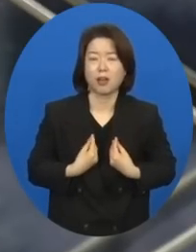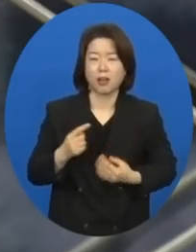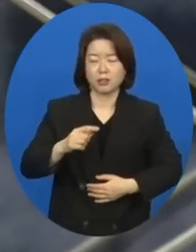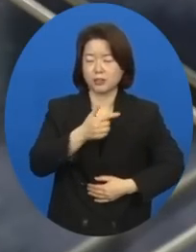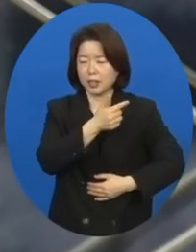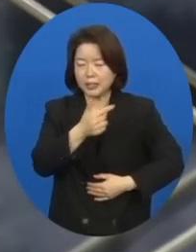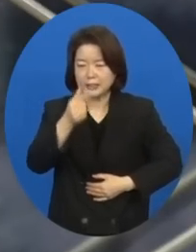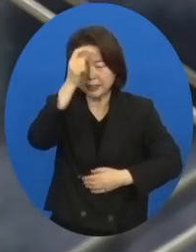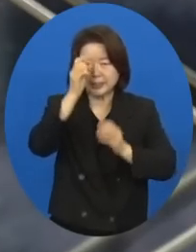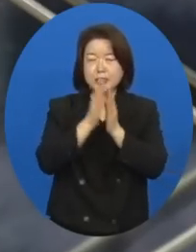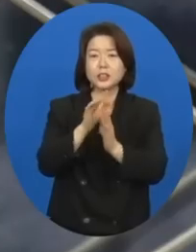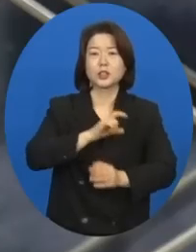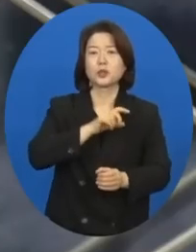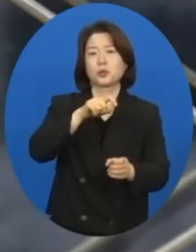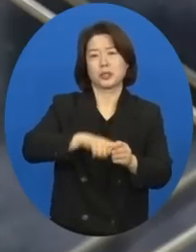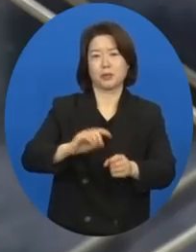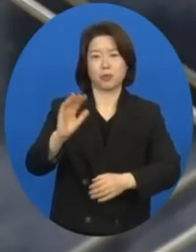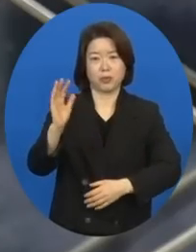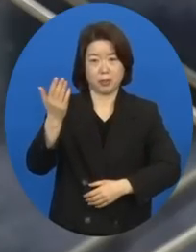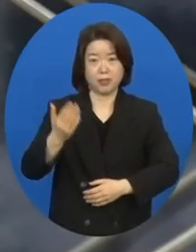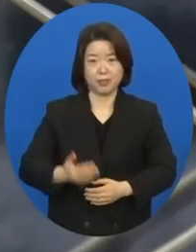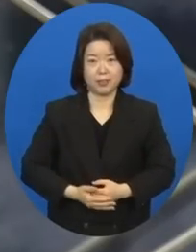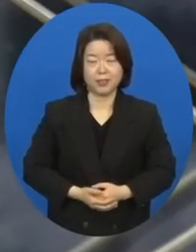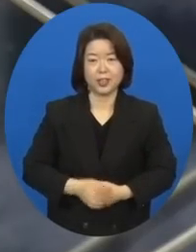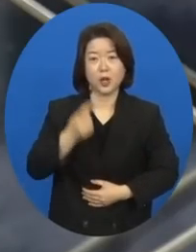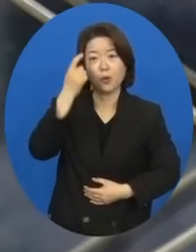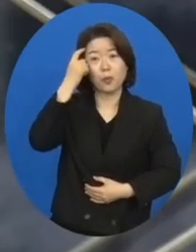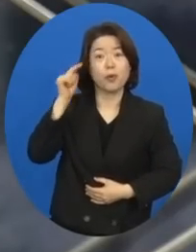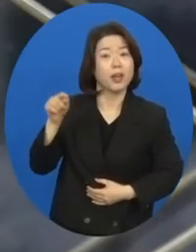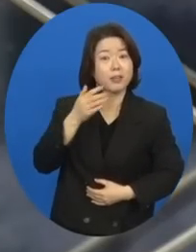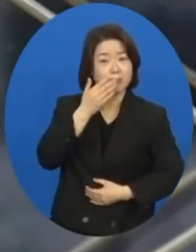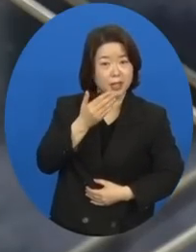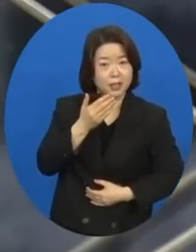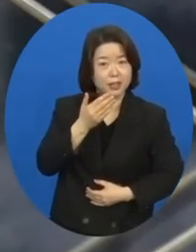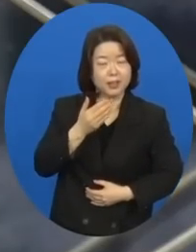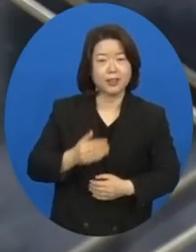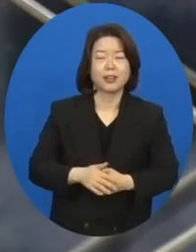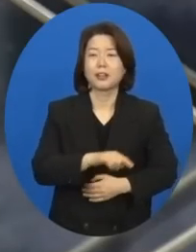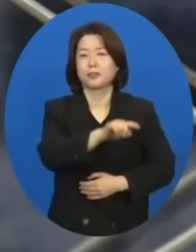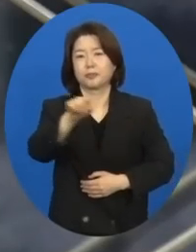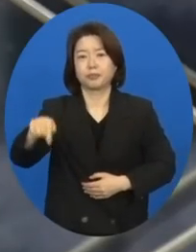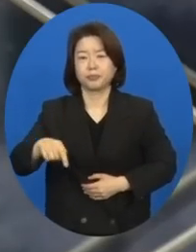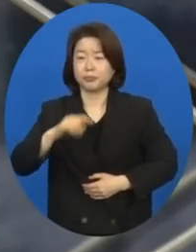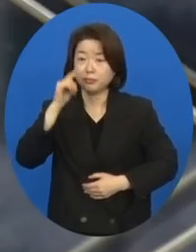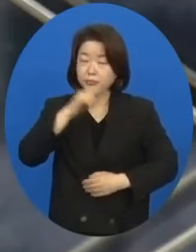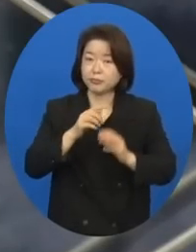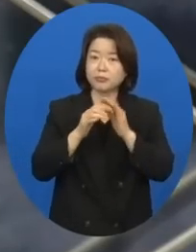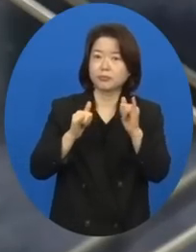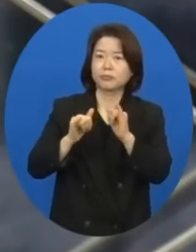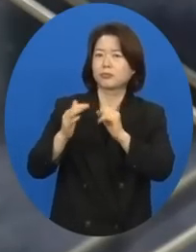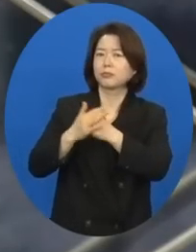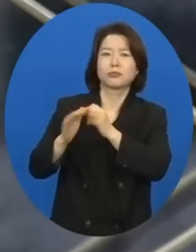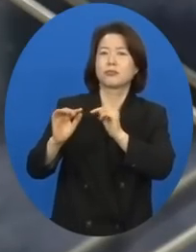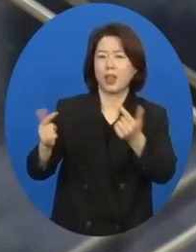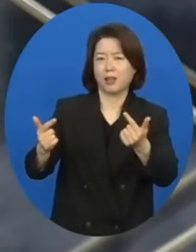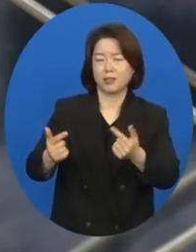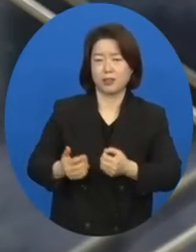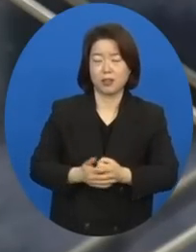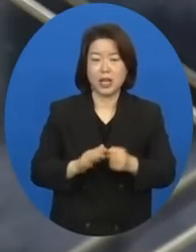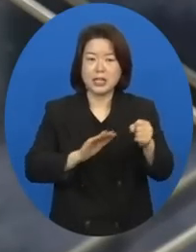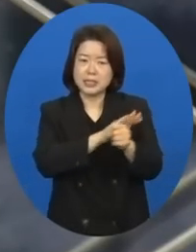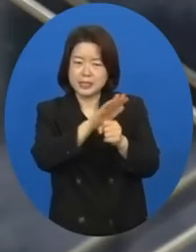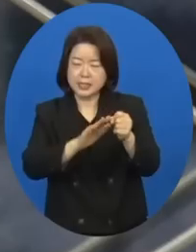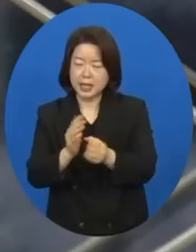기도의 제목이라는 거예요. 왜 그런 걸까요? 그들이 나쁜 사람이기 때문이 아니라 사랑해야